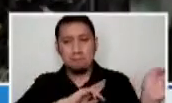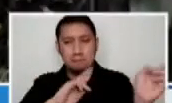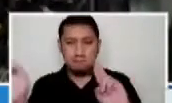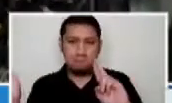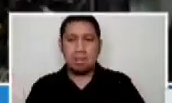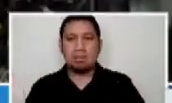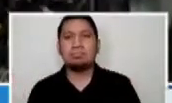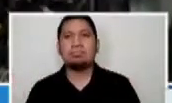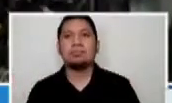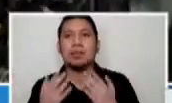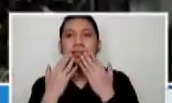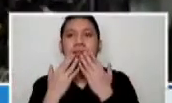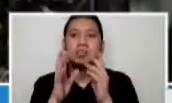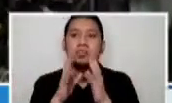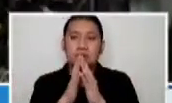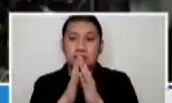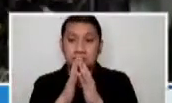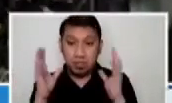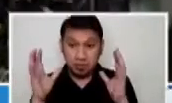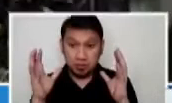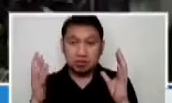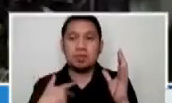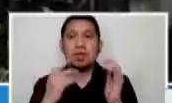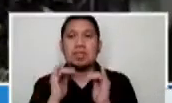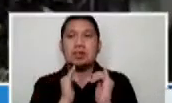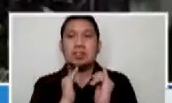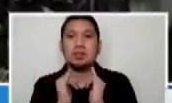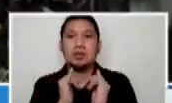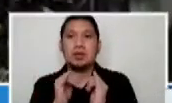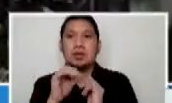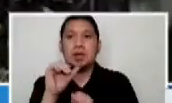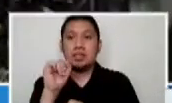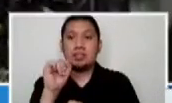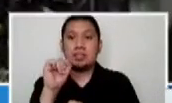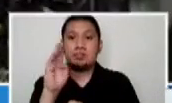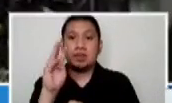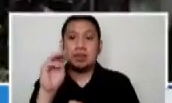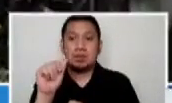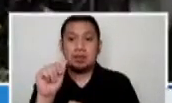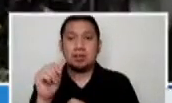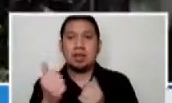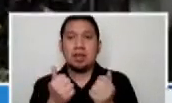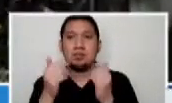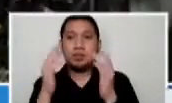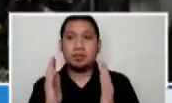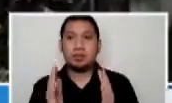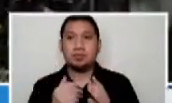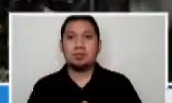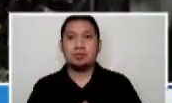kanilang pag-aayuno. Ngunit taliwas sa mga nakaraang selebrasyon kung saan-saan ay sama-sama